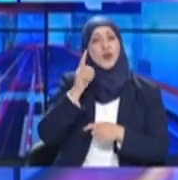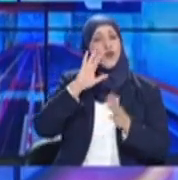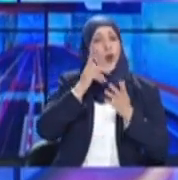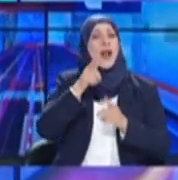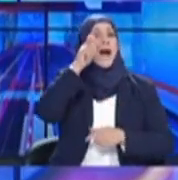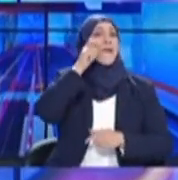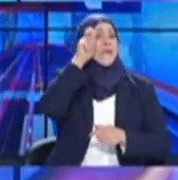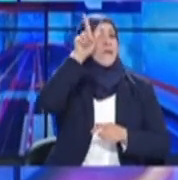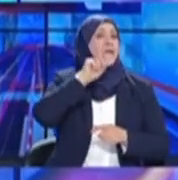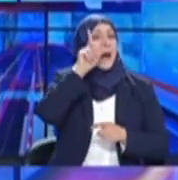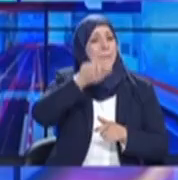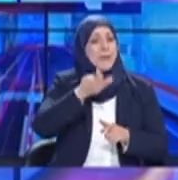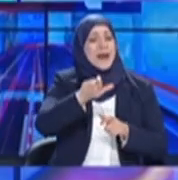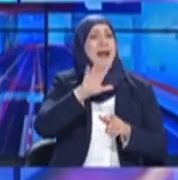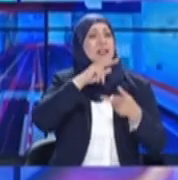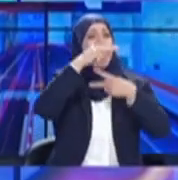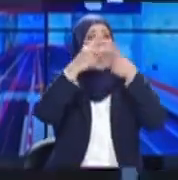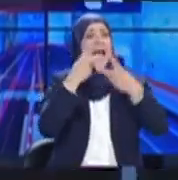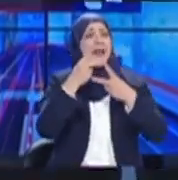بالموسيقى في زمن الكورونا